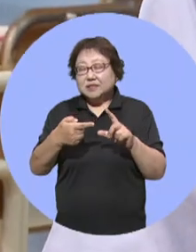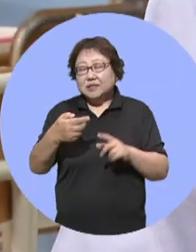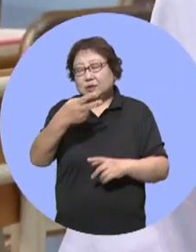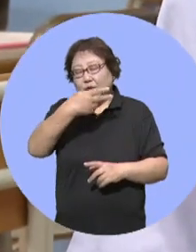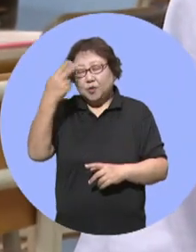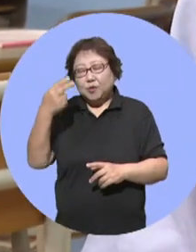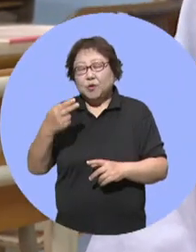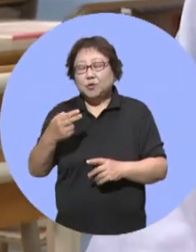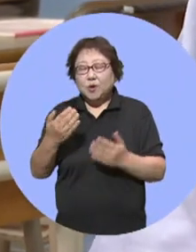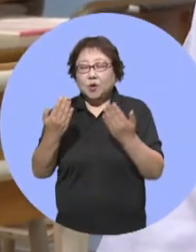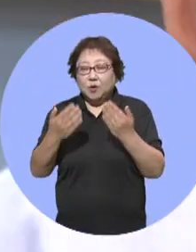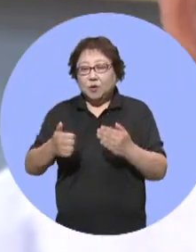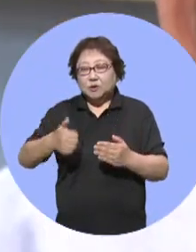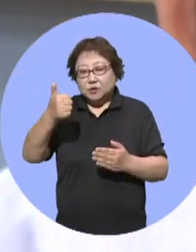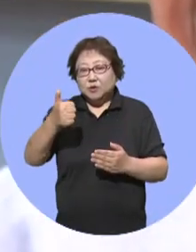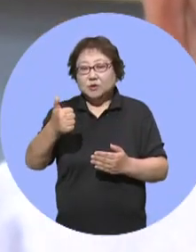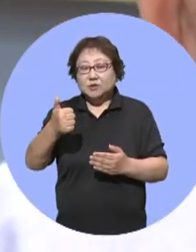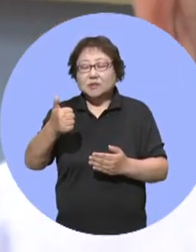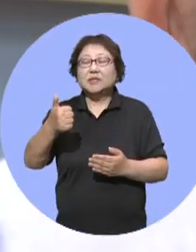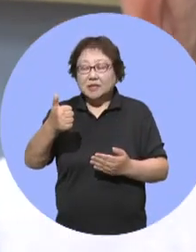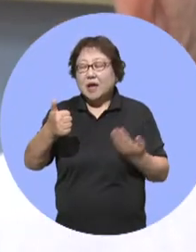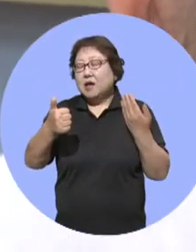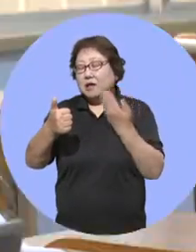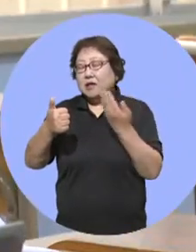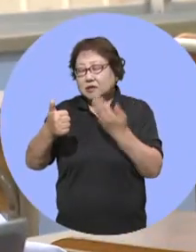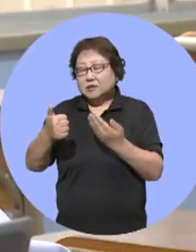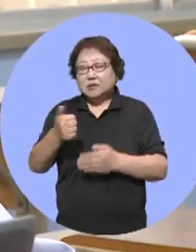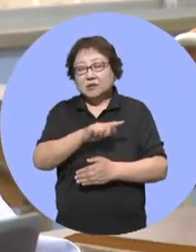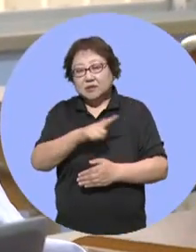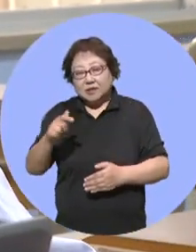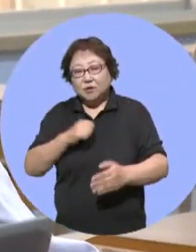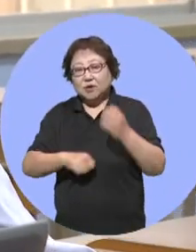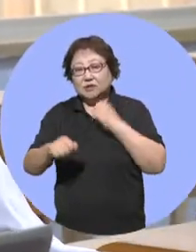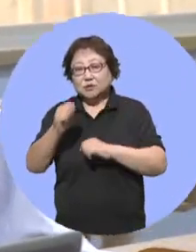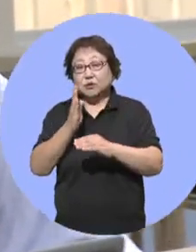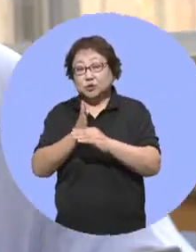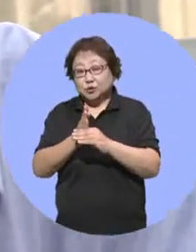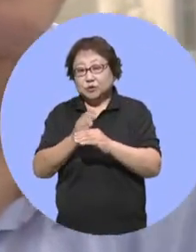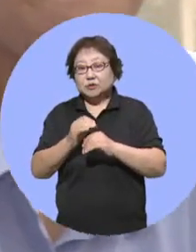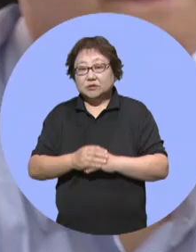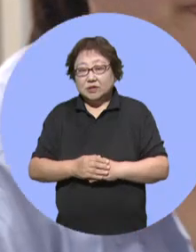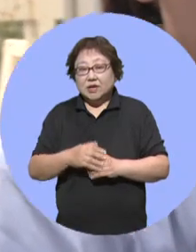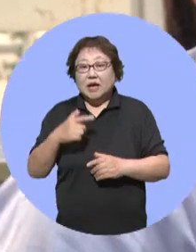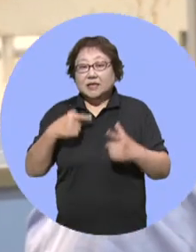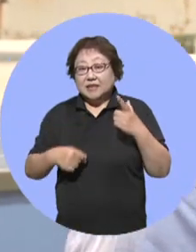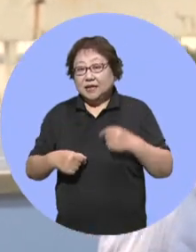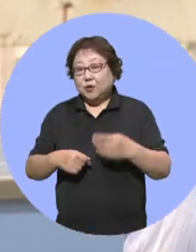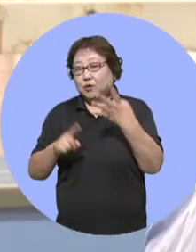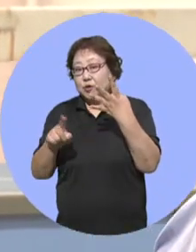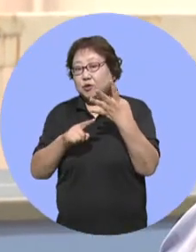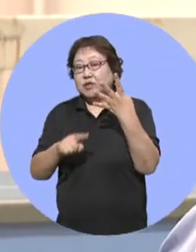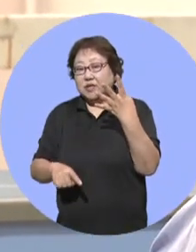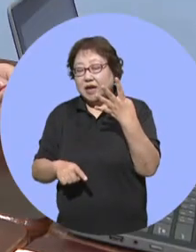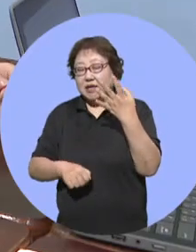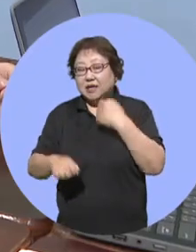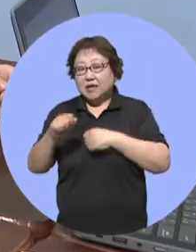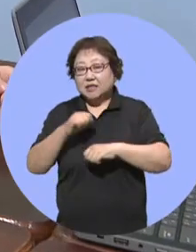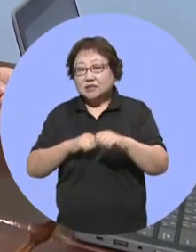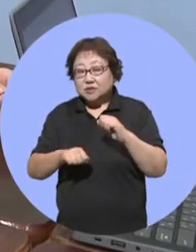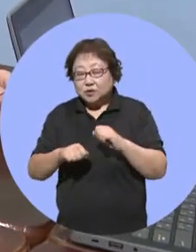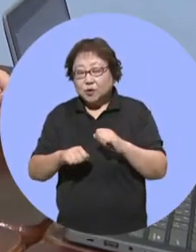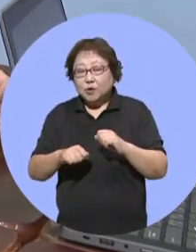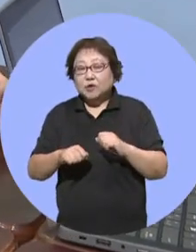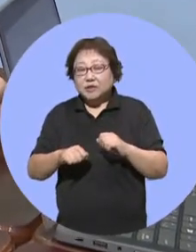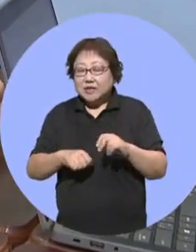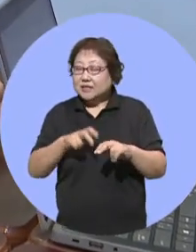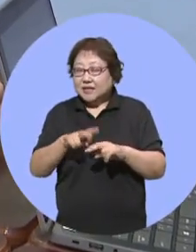タビューを行うなど、精力的に活動しています。この日は生徒4名が、この活動に参加してい